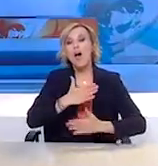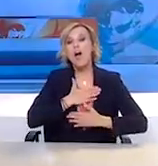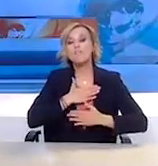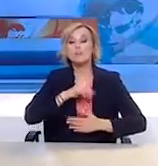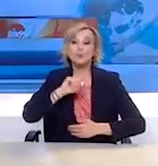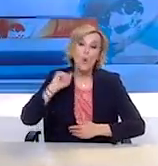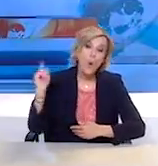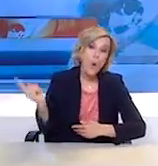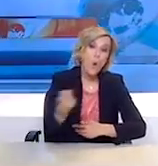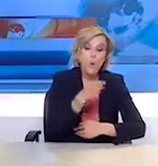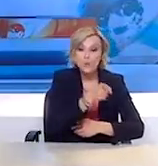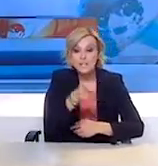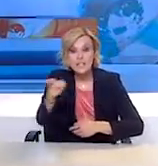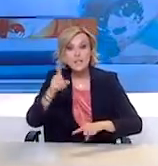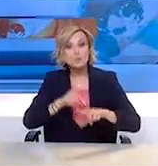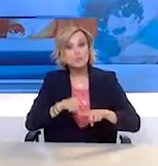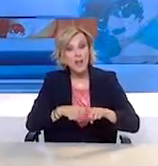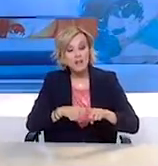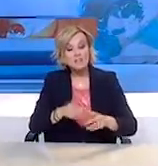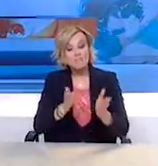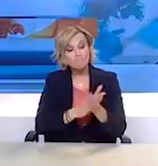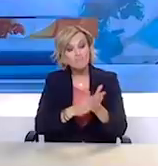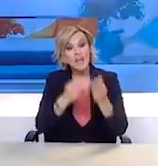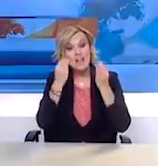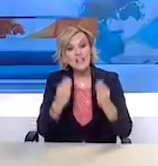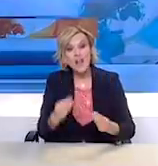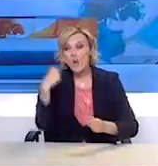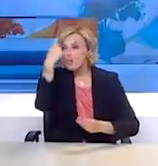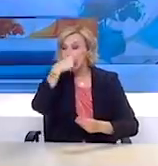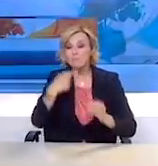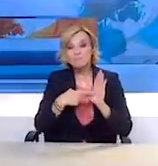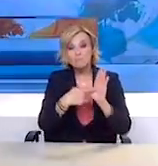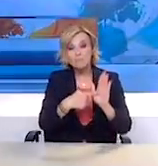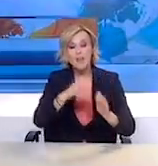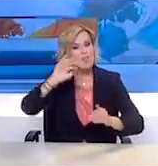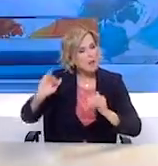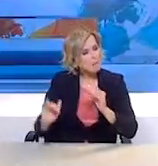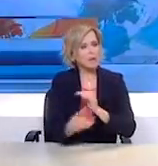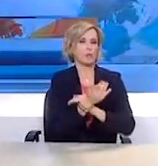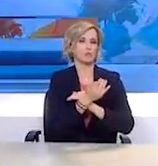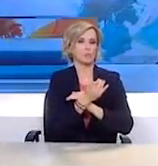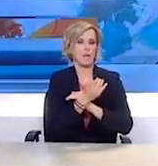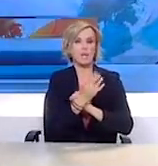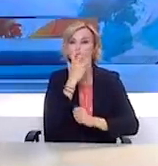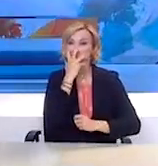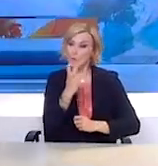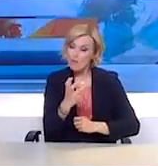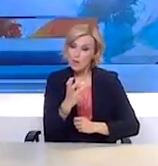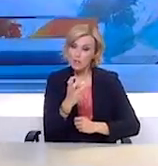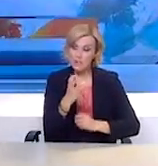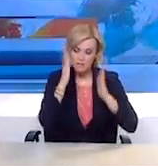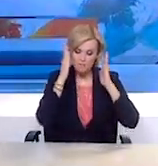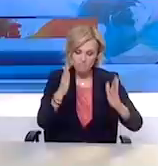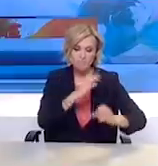ύψος των περιστάσεων και δίνουμε τον καλύτερό μας σε αυτό για να ξεπεράσουμε την πανδημία. Με σύνεση και σοβαρότητα, με αυταπάρνηση